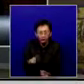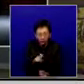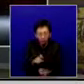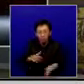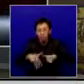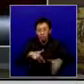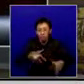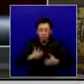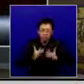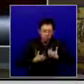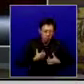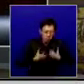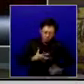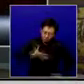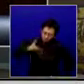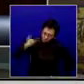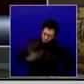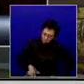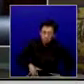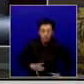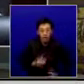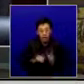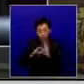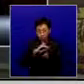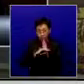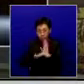อย่างแสนสาหัสตามผมมาดู